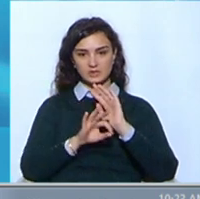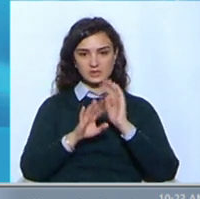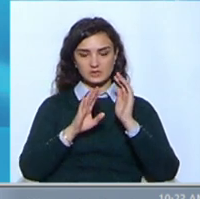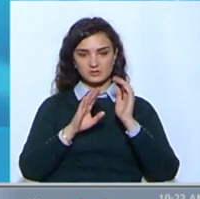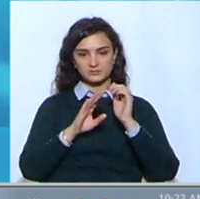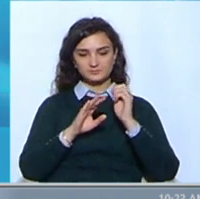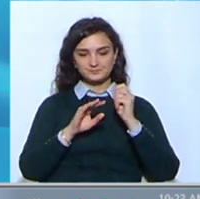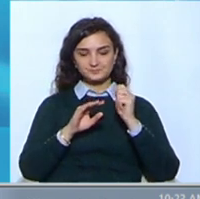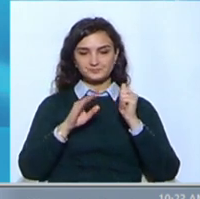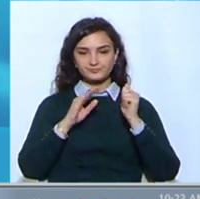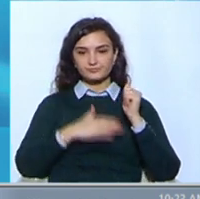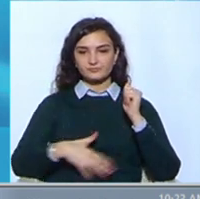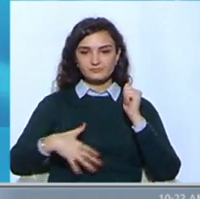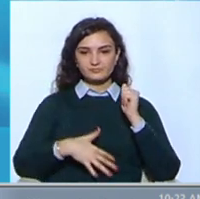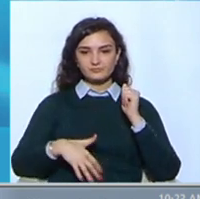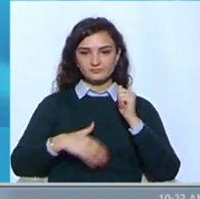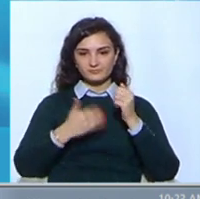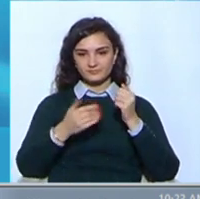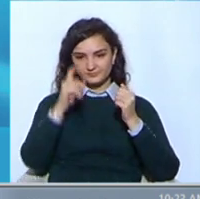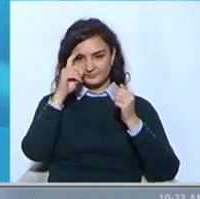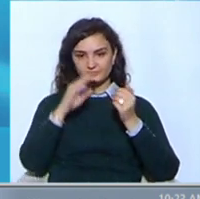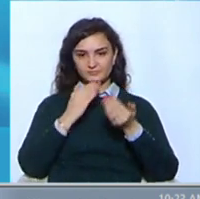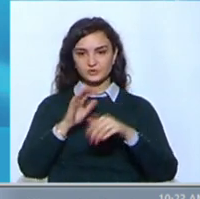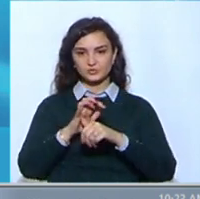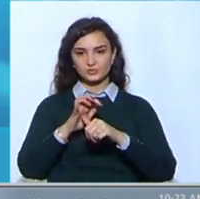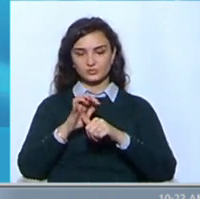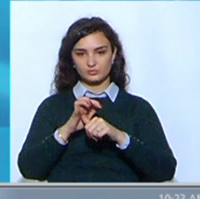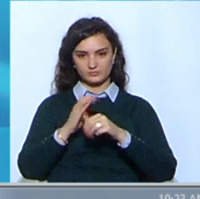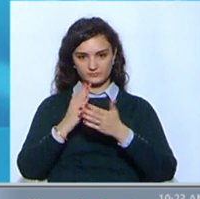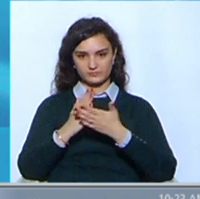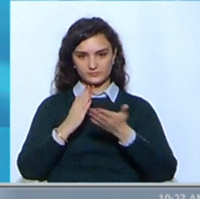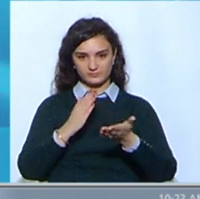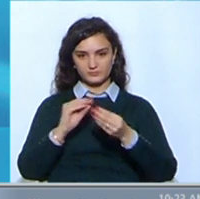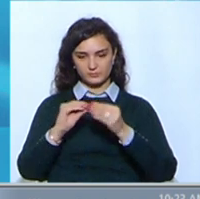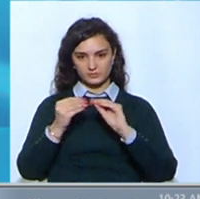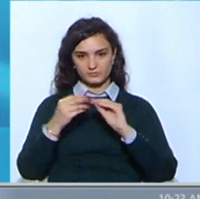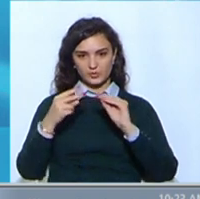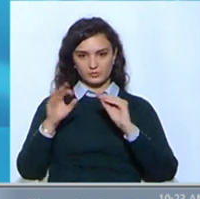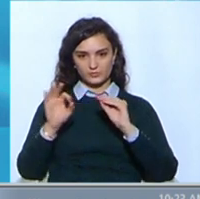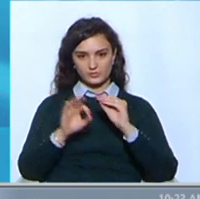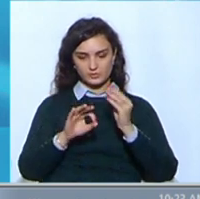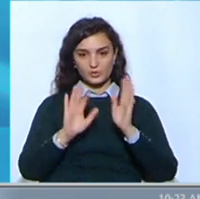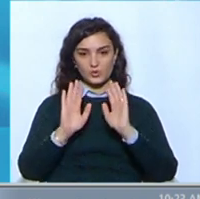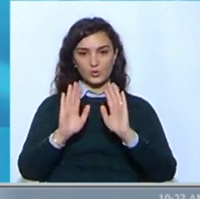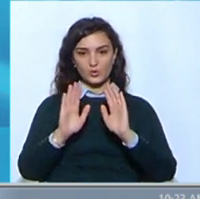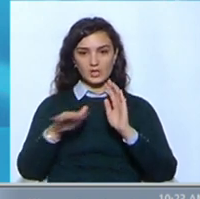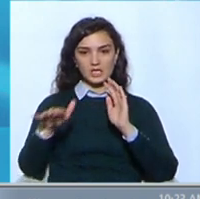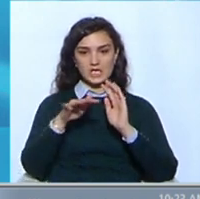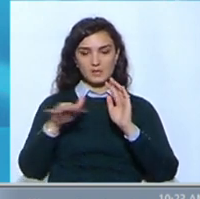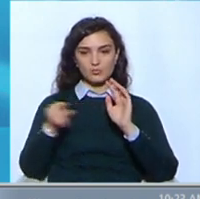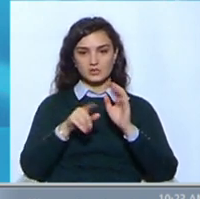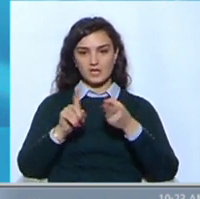სისტემის სოკოვანი ინფექცია აინტერესებს. ესეც ძალიან მაღალი პროცენტი გახლავთ, დაახლოებით 20%. ხოლო გარემოს